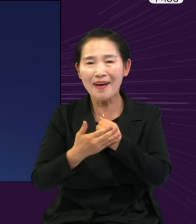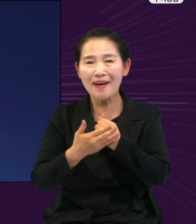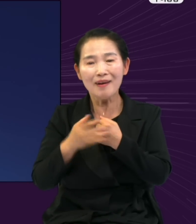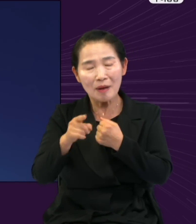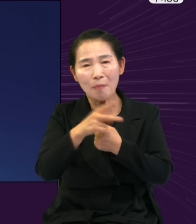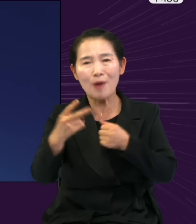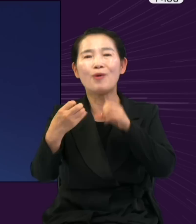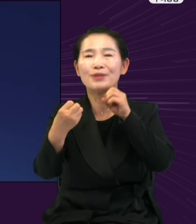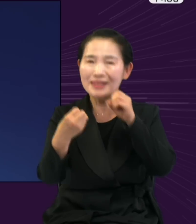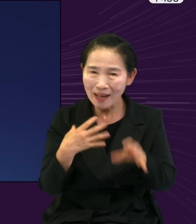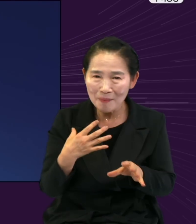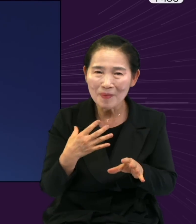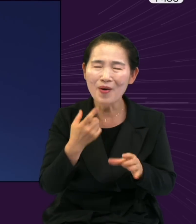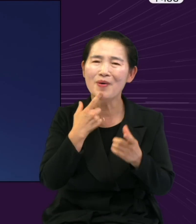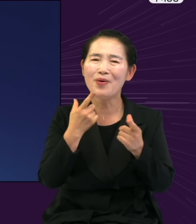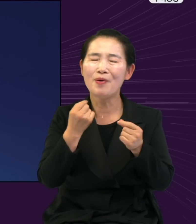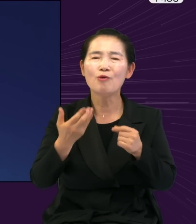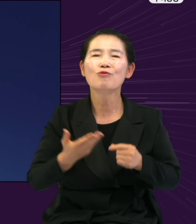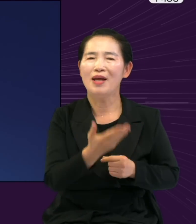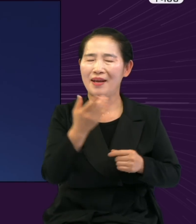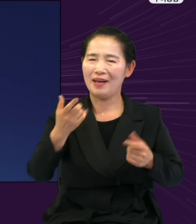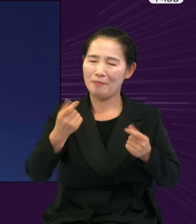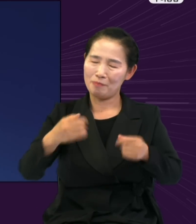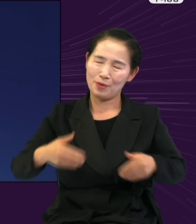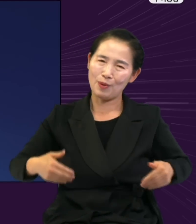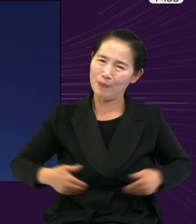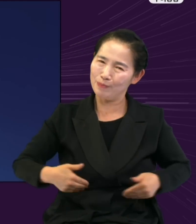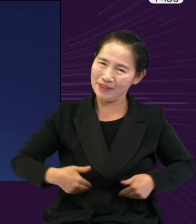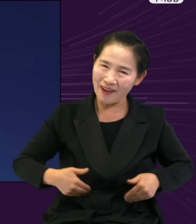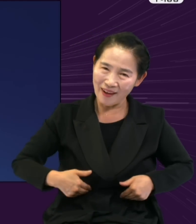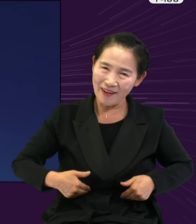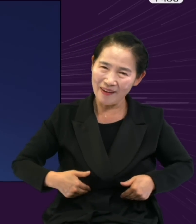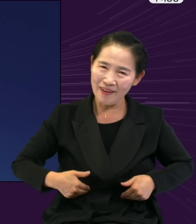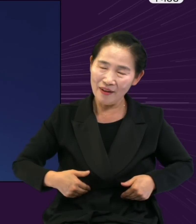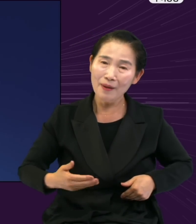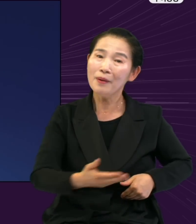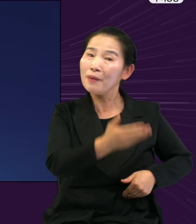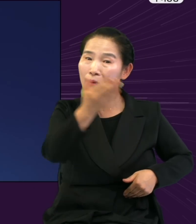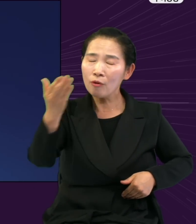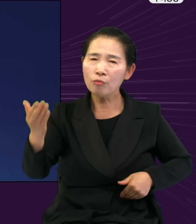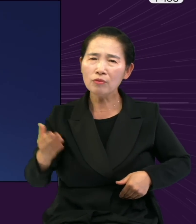반드시 필요합니다. 여러분 안에 어떤 해결할 수 없는,